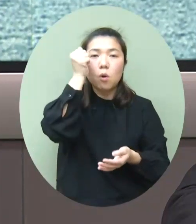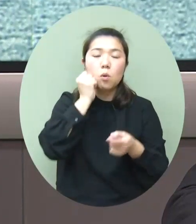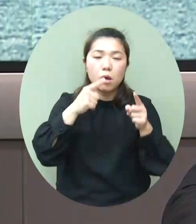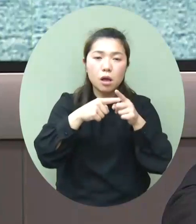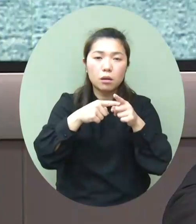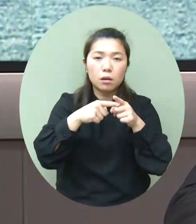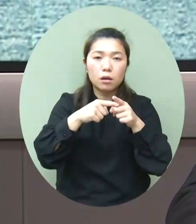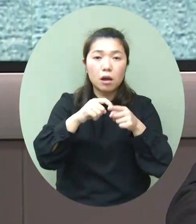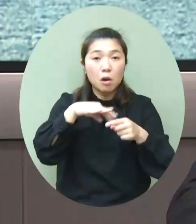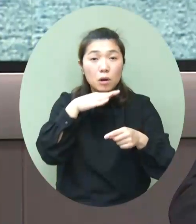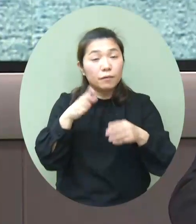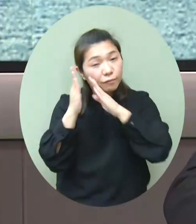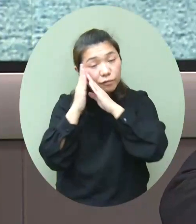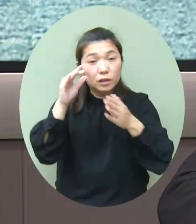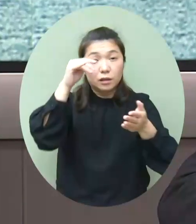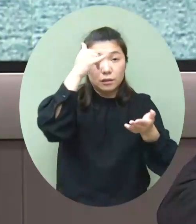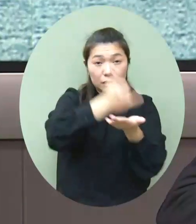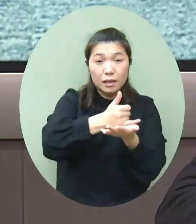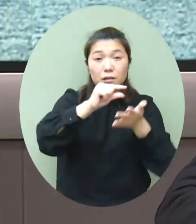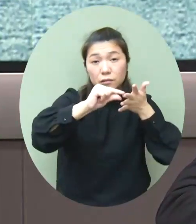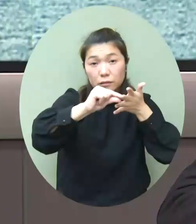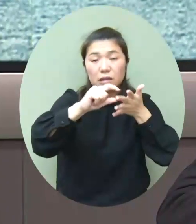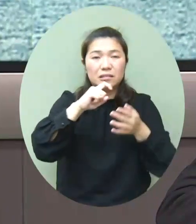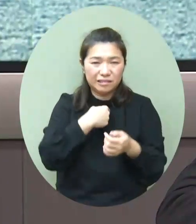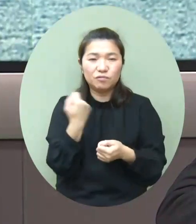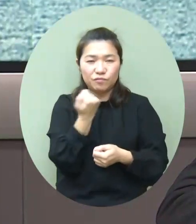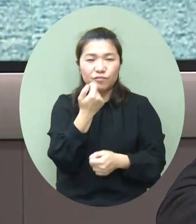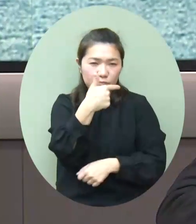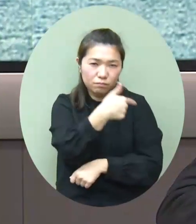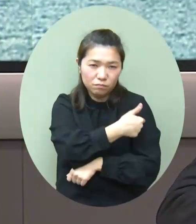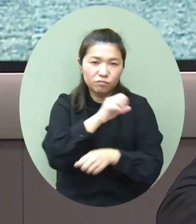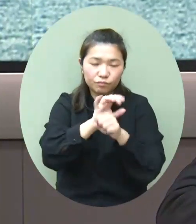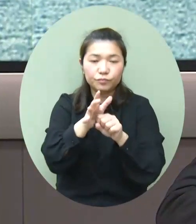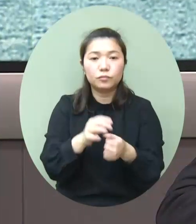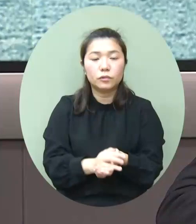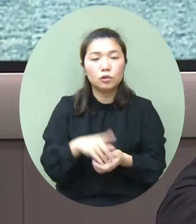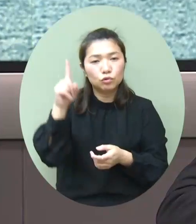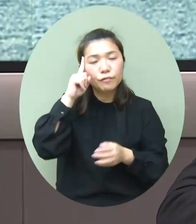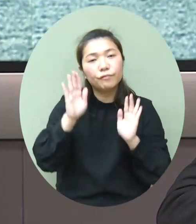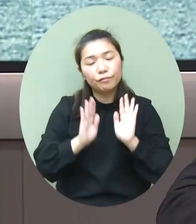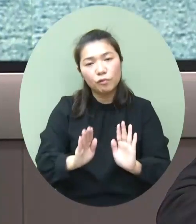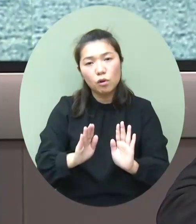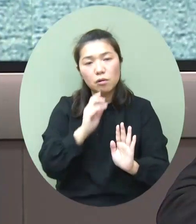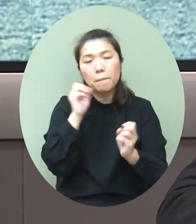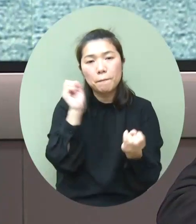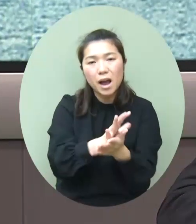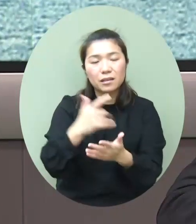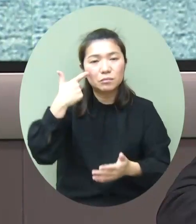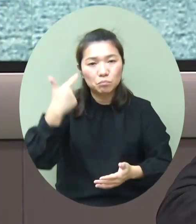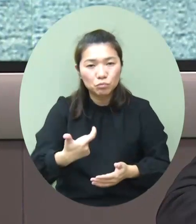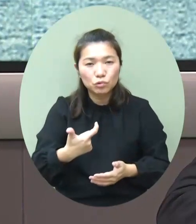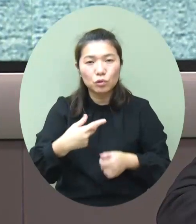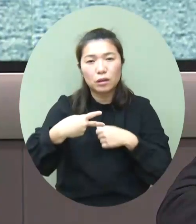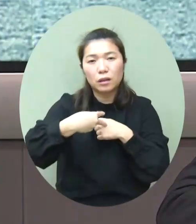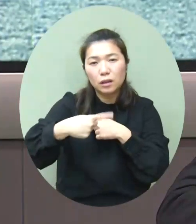重，所以我们呼吁一些老人，尤其是住在老人院的，要尽快的接种疫